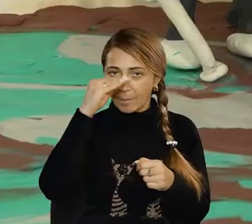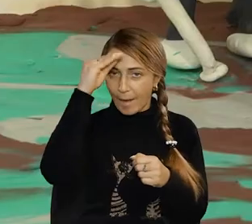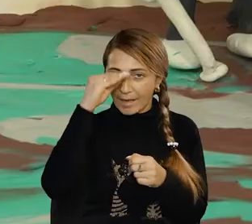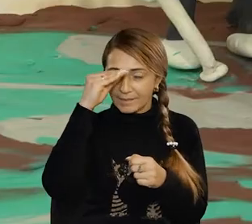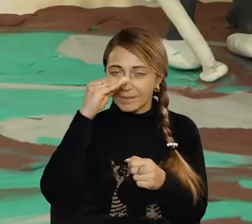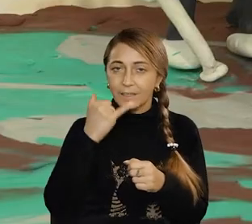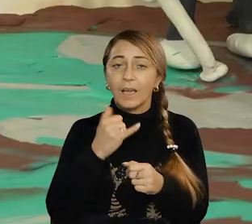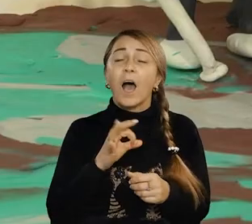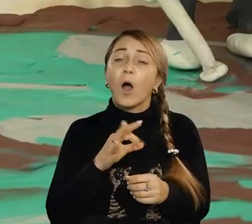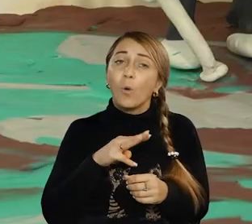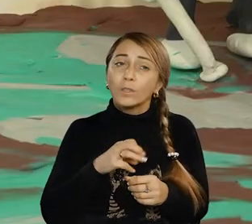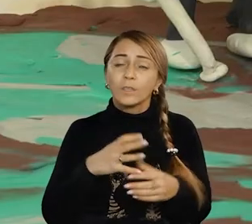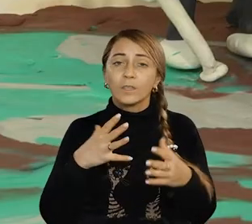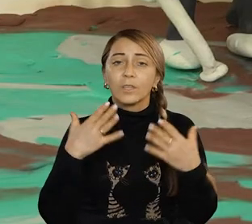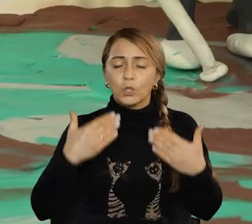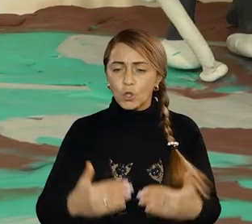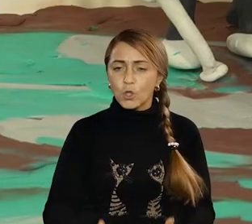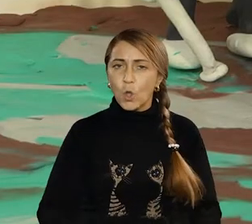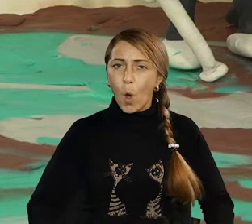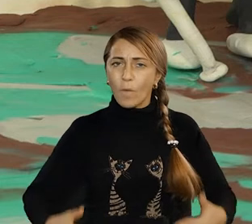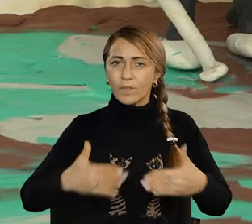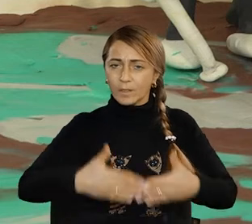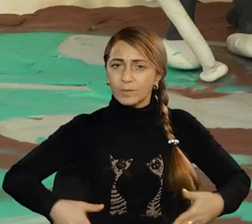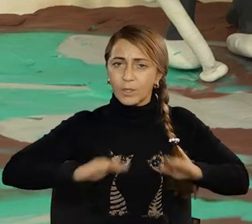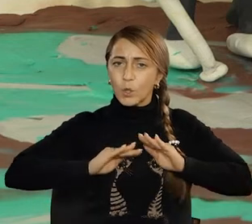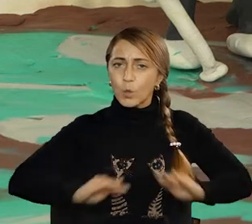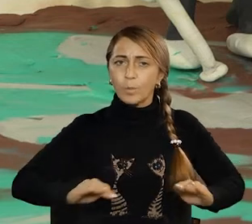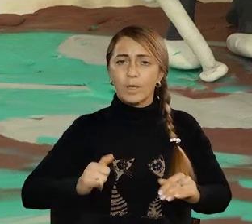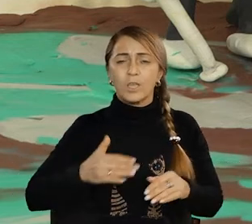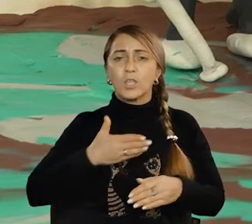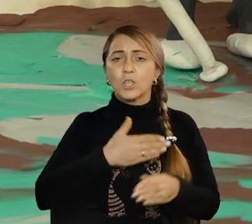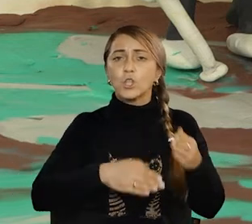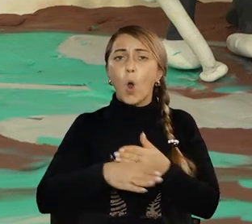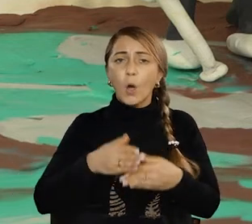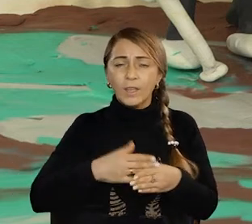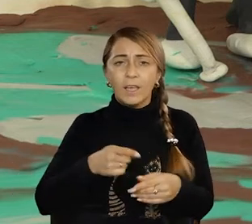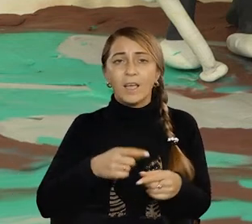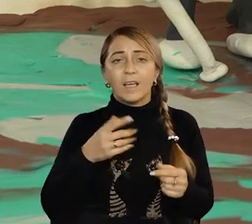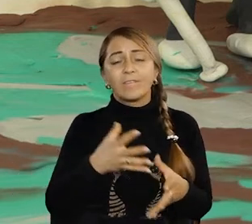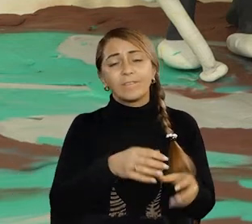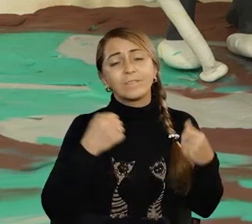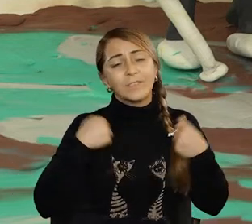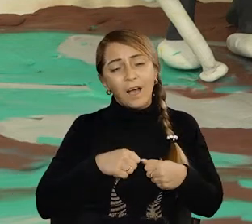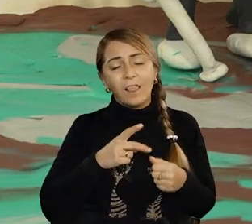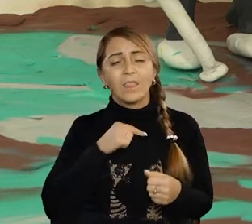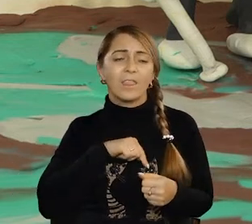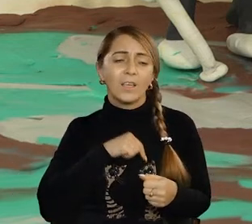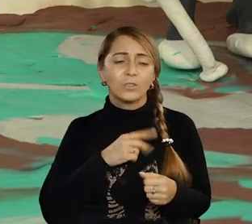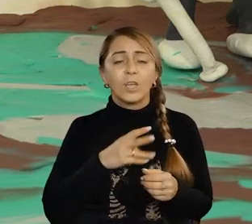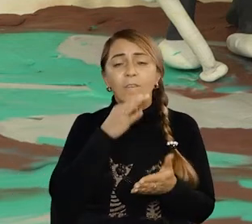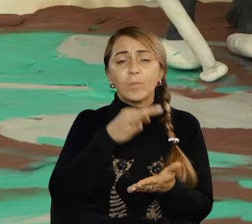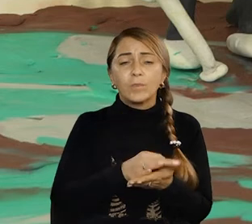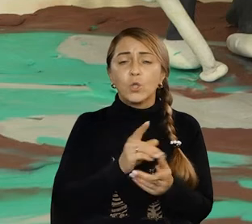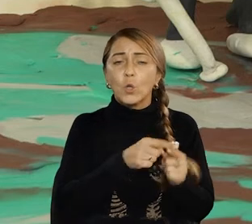голові, а от довгі спідниці чи коротенькі шорти одягала за настроєм та відповідно до